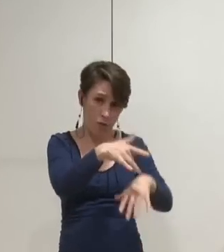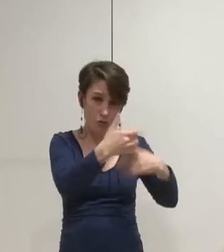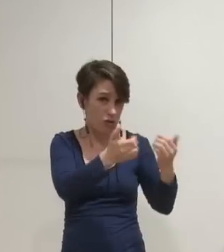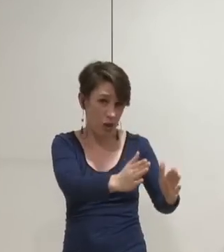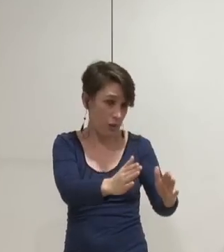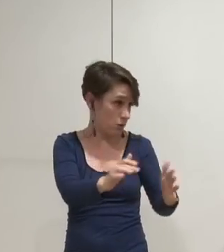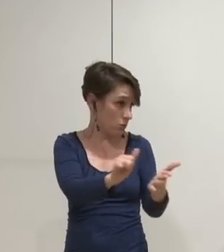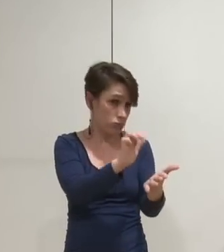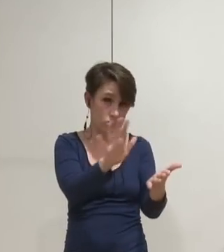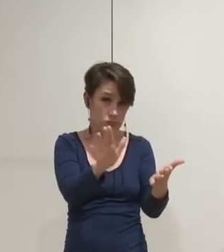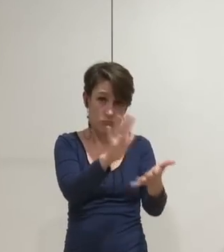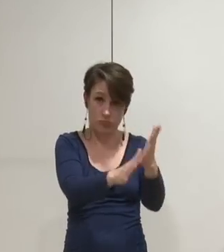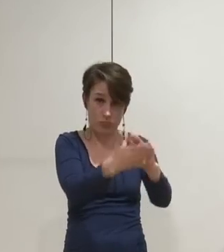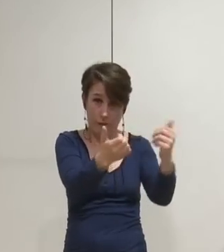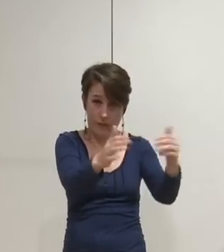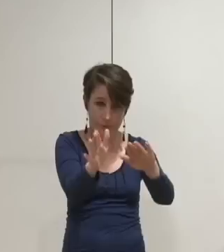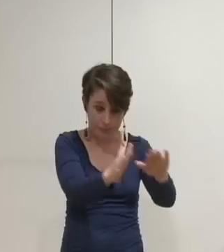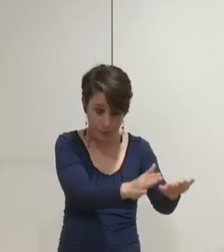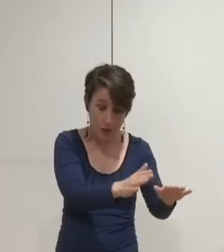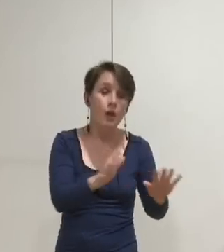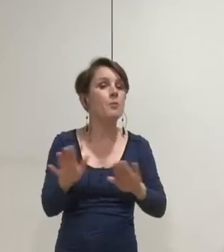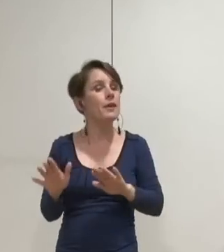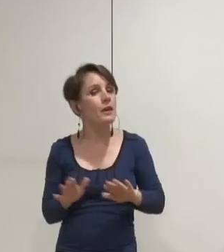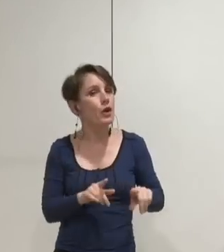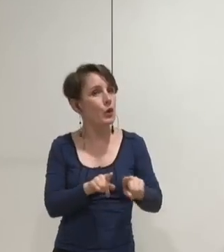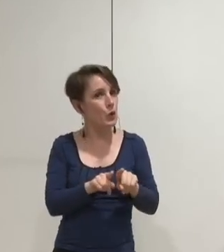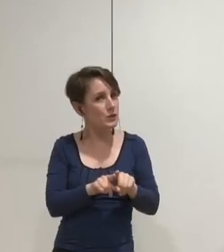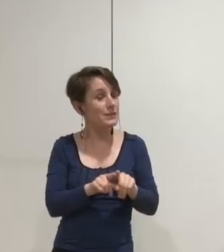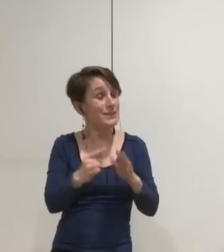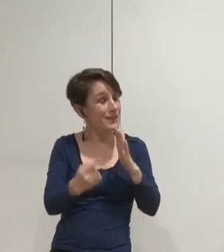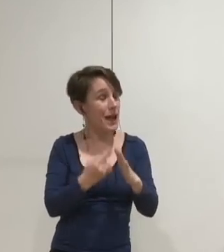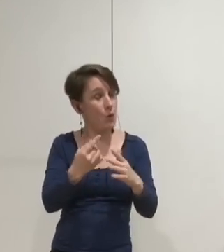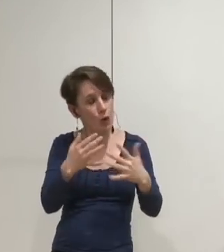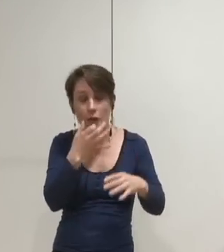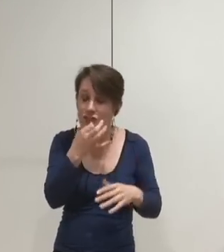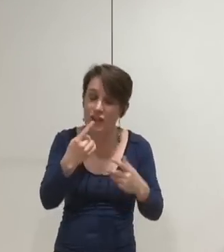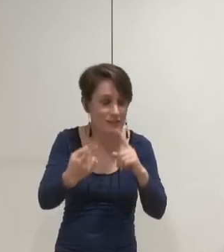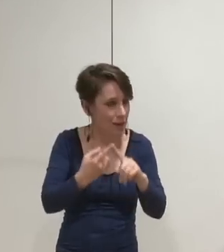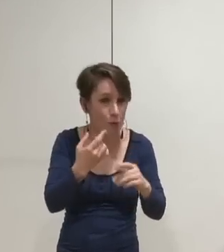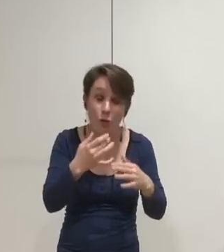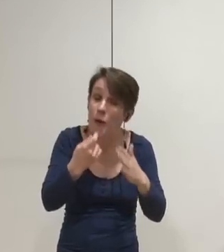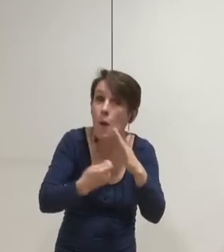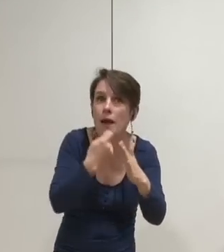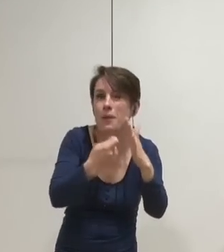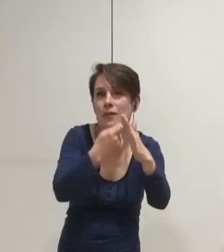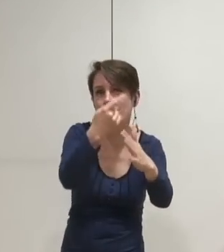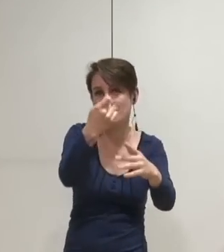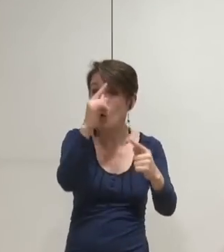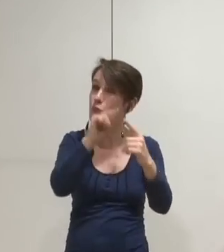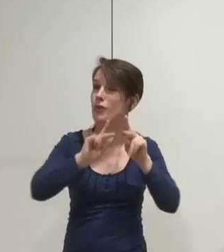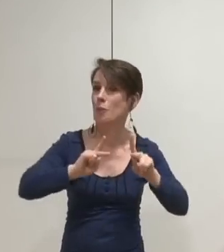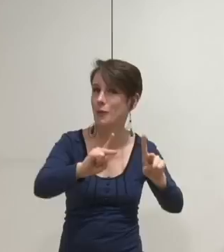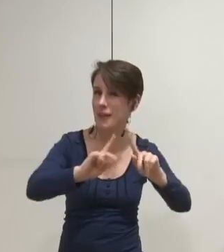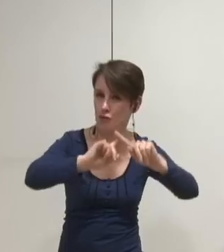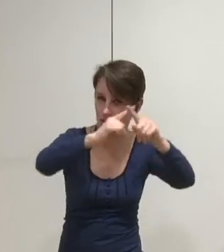parce que nous l'avons déjà dit mais la pédagogie c'est aussi l'art de la répétition parce que le rythme de